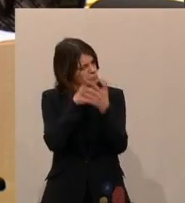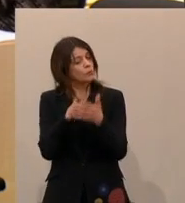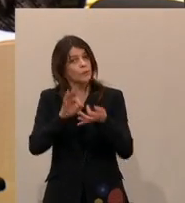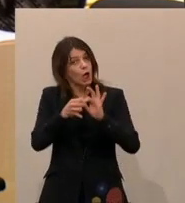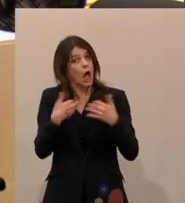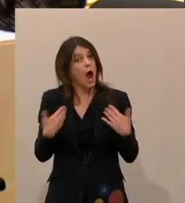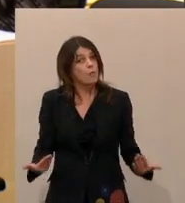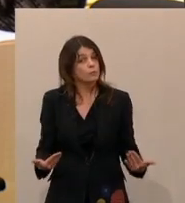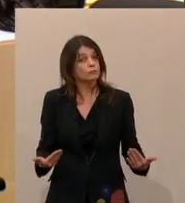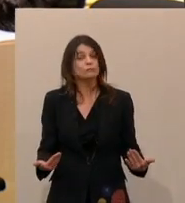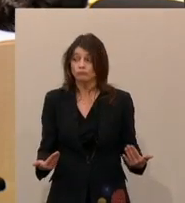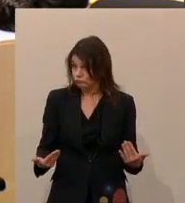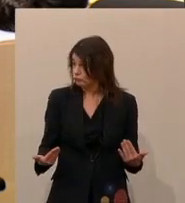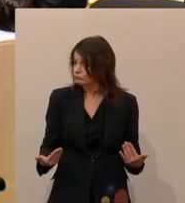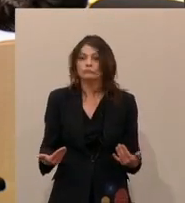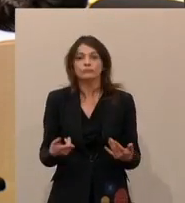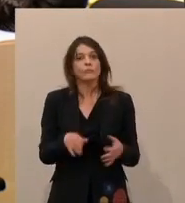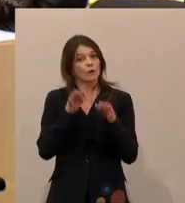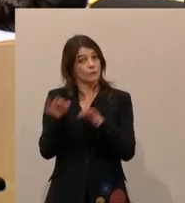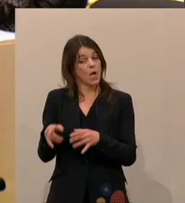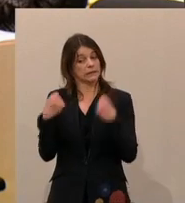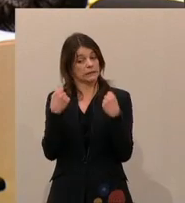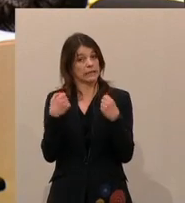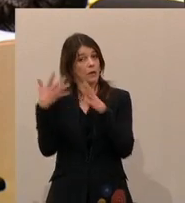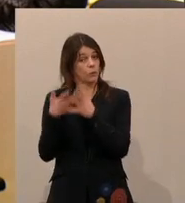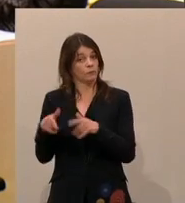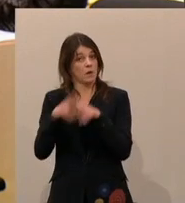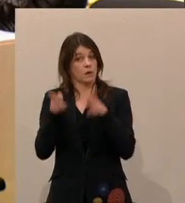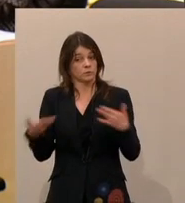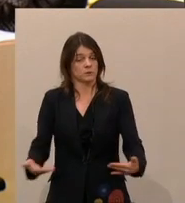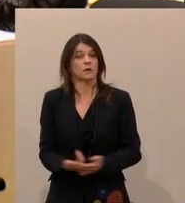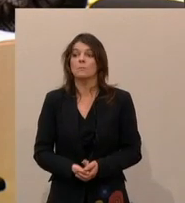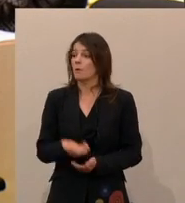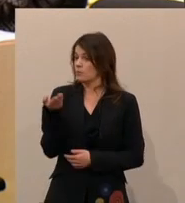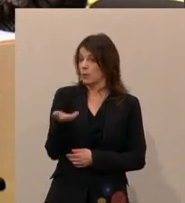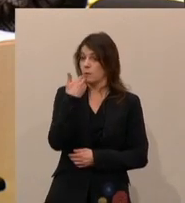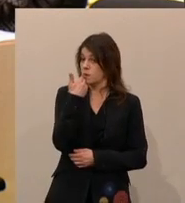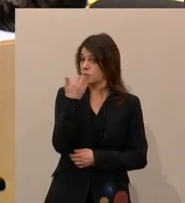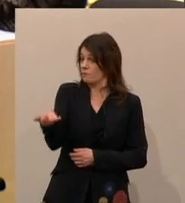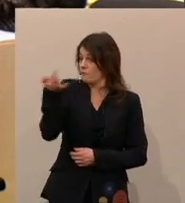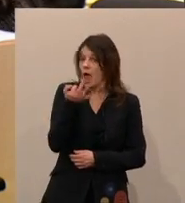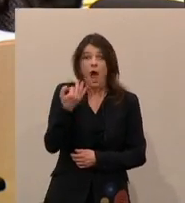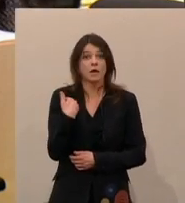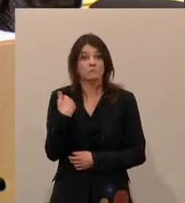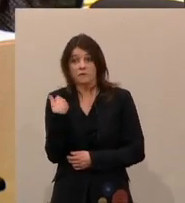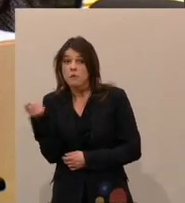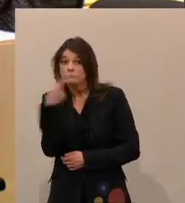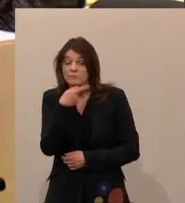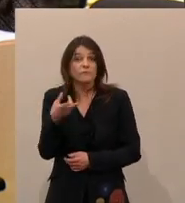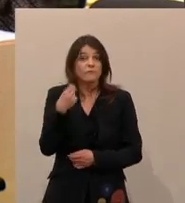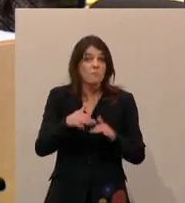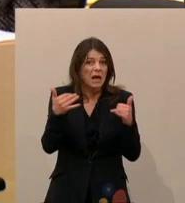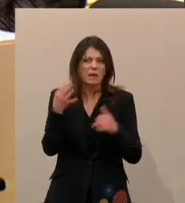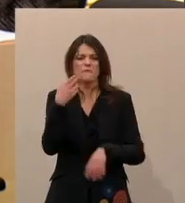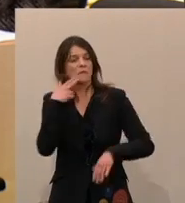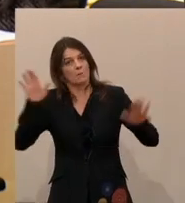genau in diesem Sinn, im Sinne dieser Sicherheitsüberprüfung. In diesem Fall ist das nicht erfolgt, ob das ein Versäumnis des Parlaments oder der